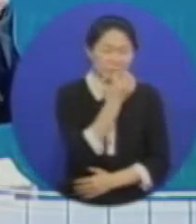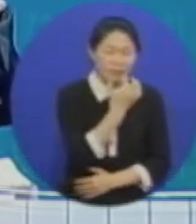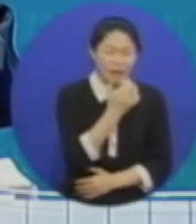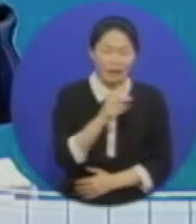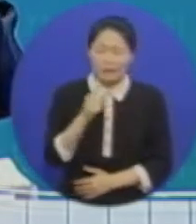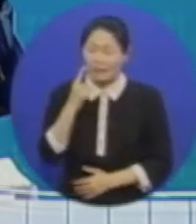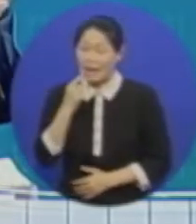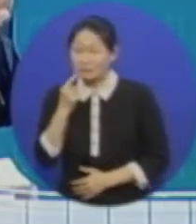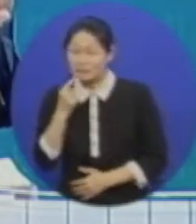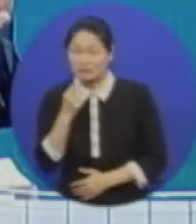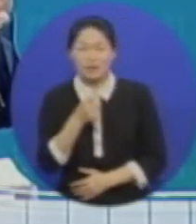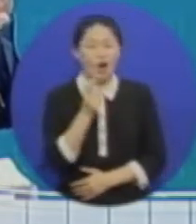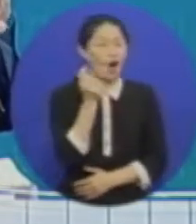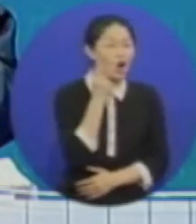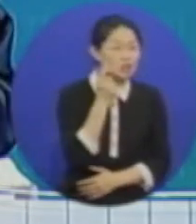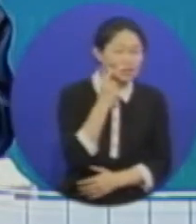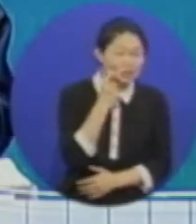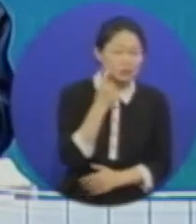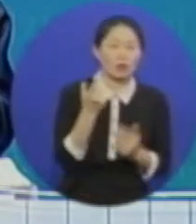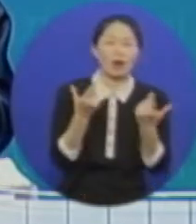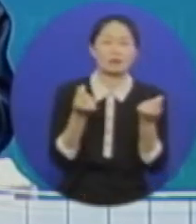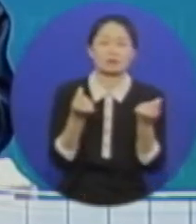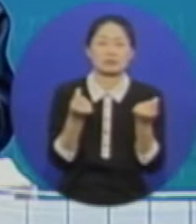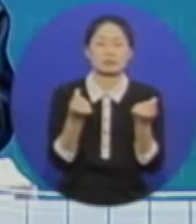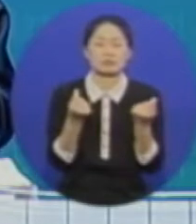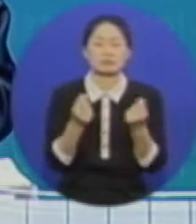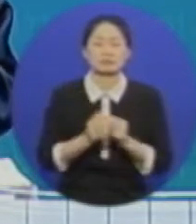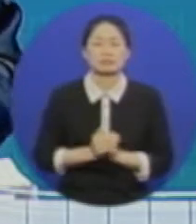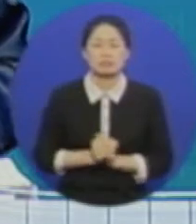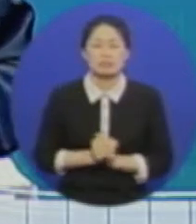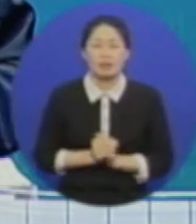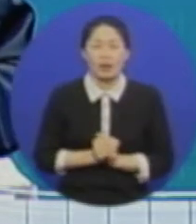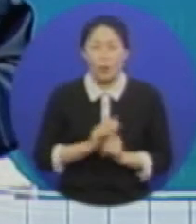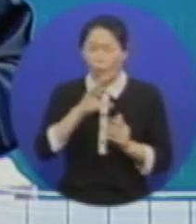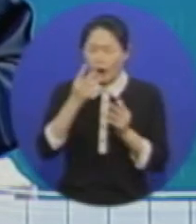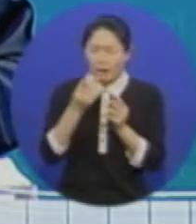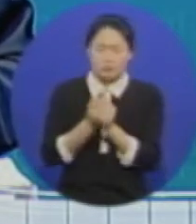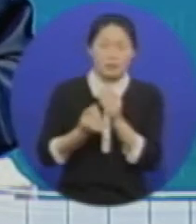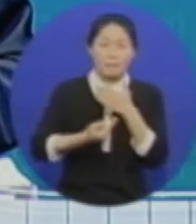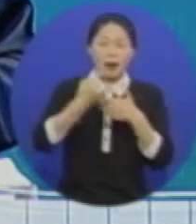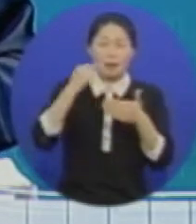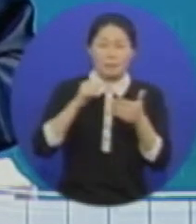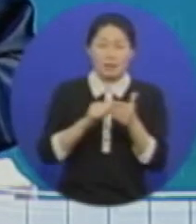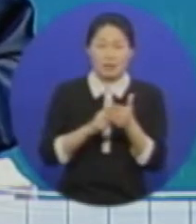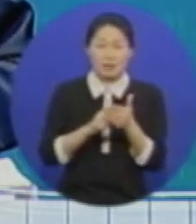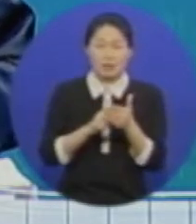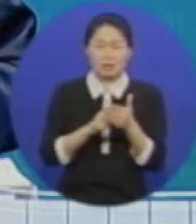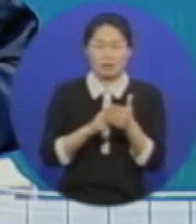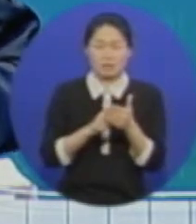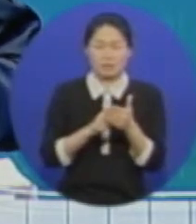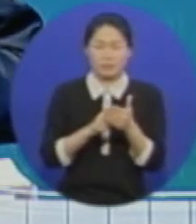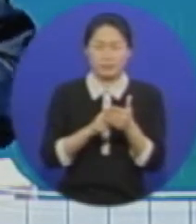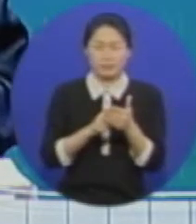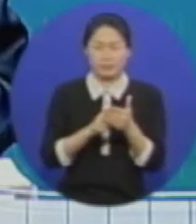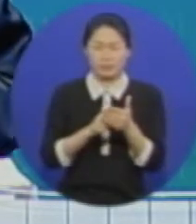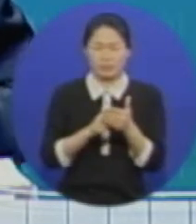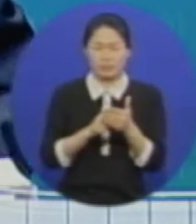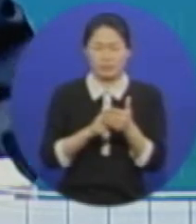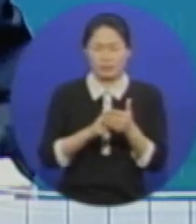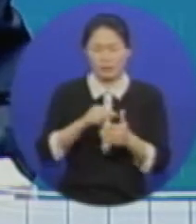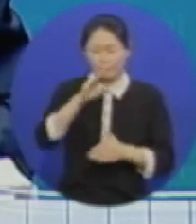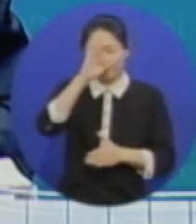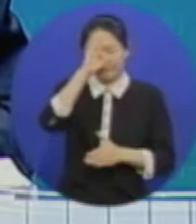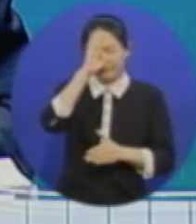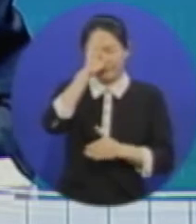탐심이 나 거지 신야 완전히 마음이 병들어 있는